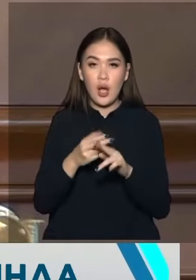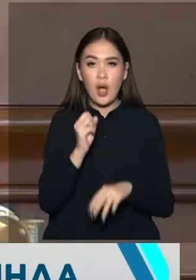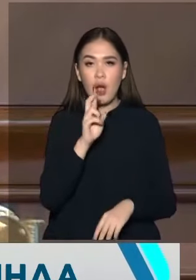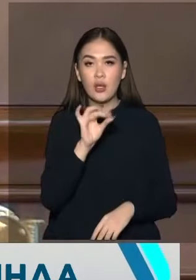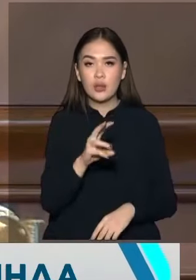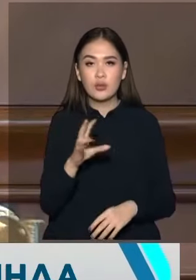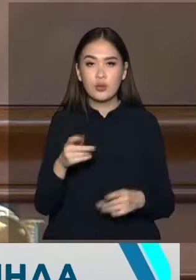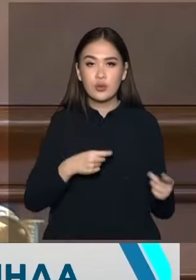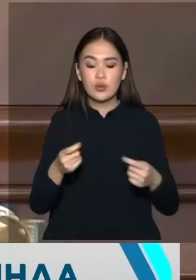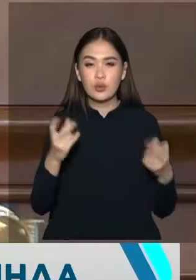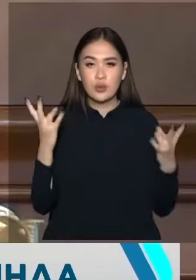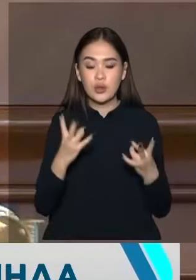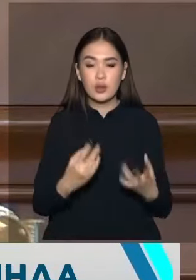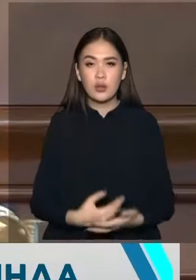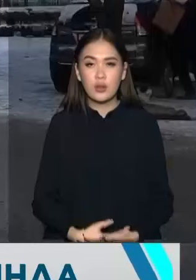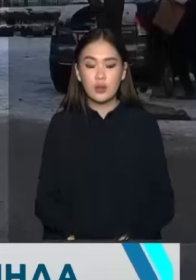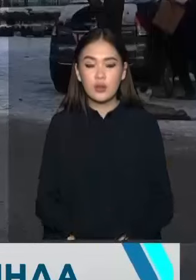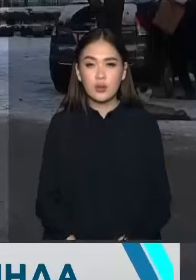де жүргізеді.